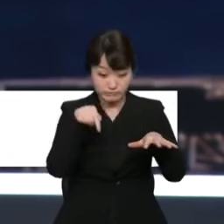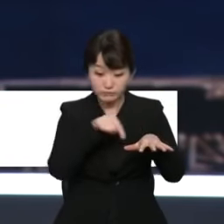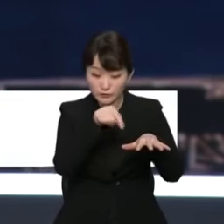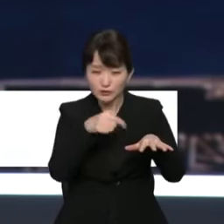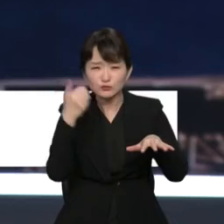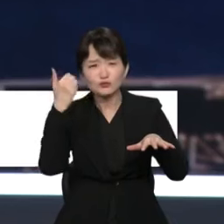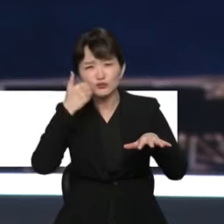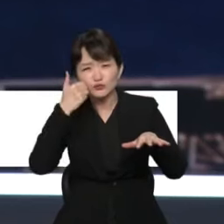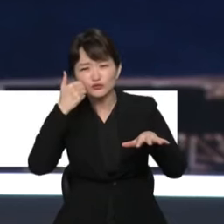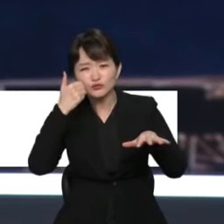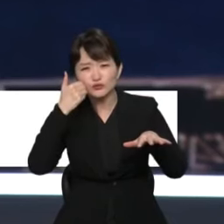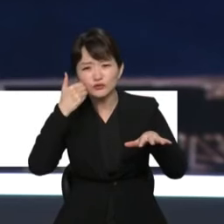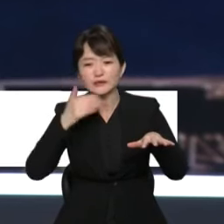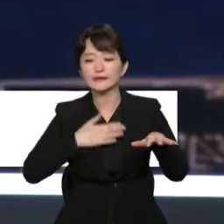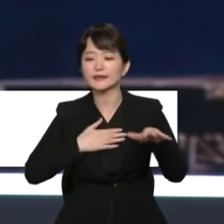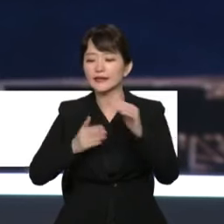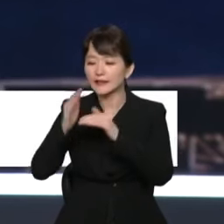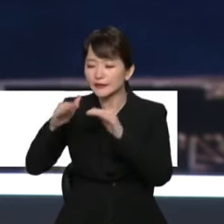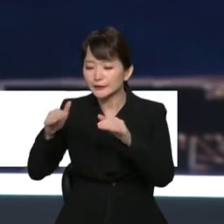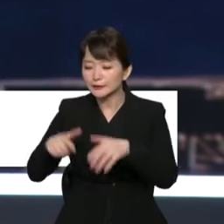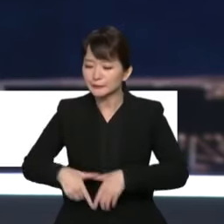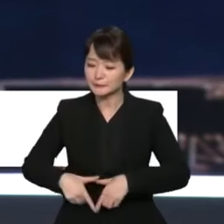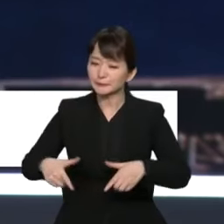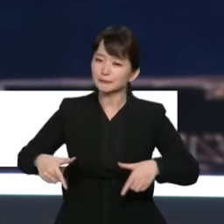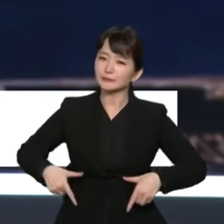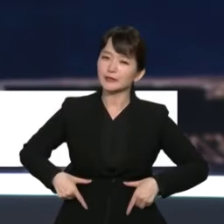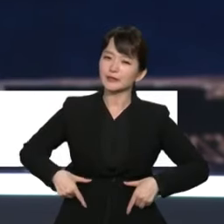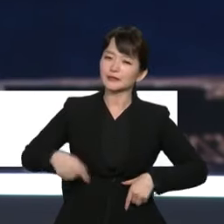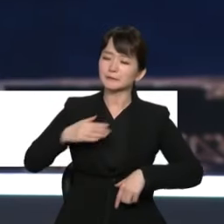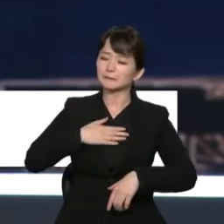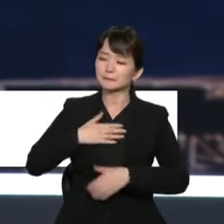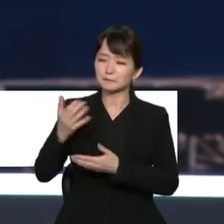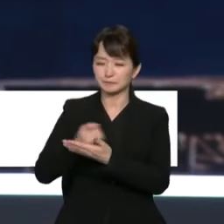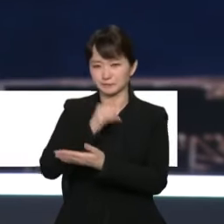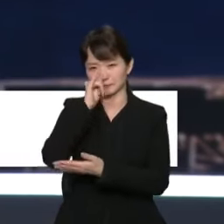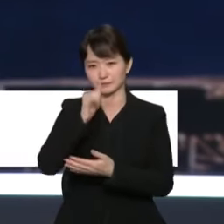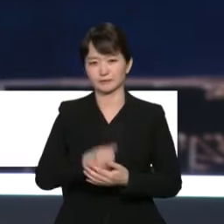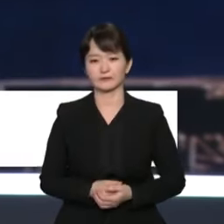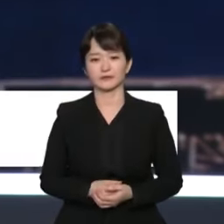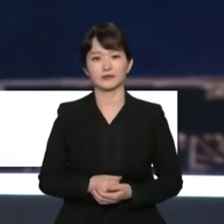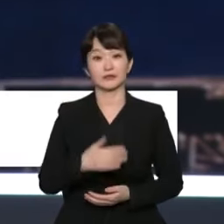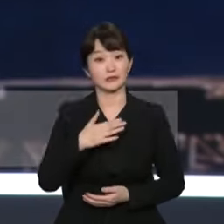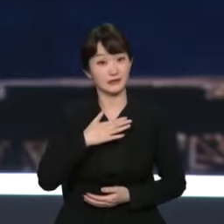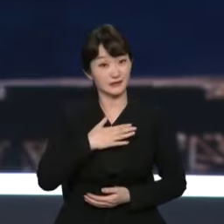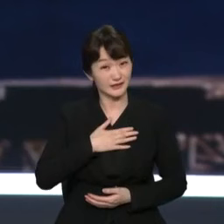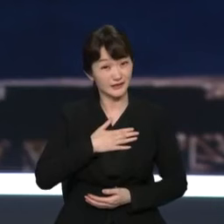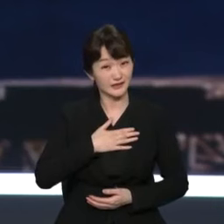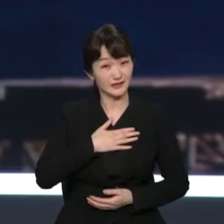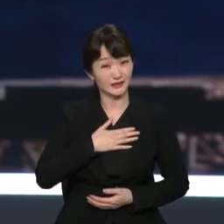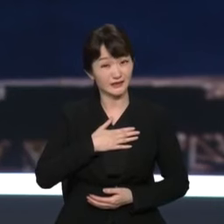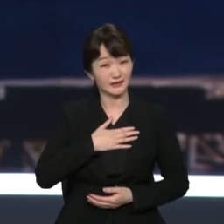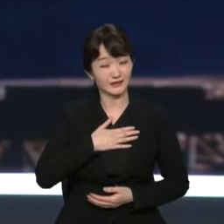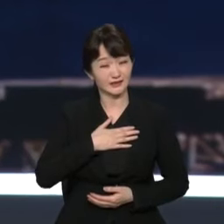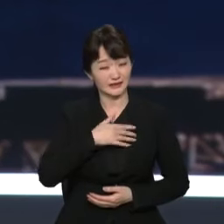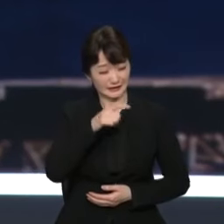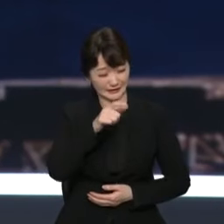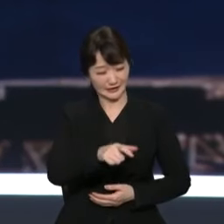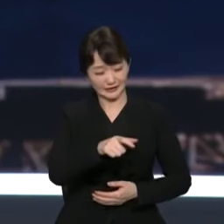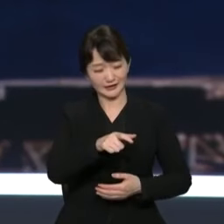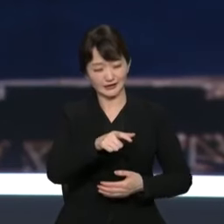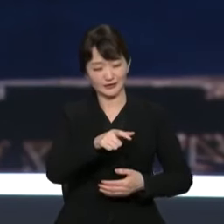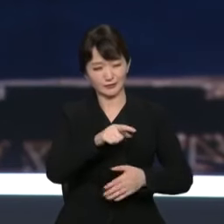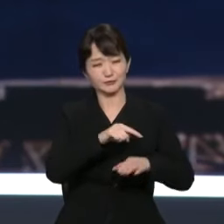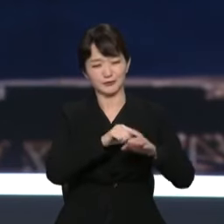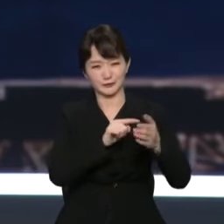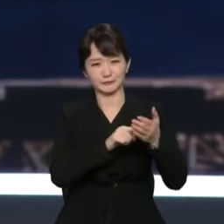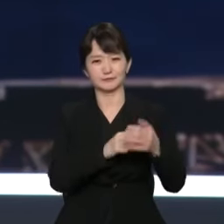조금씩은 내 이웃을 배한 사랑의 감정들을 갖고 있습니다 저는 좀 유 한 편이죠네 어 우리